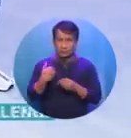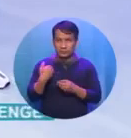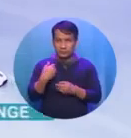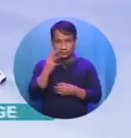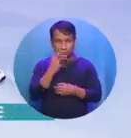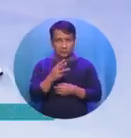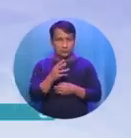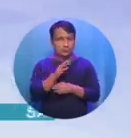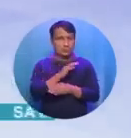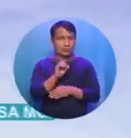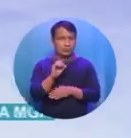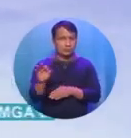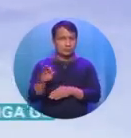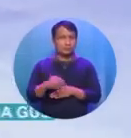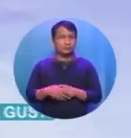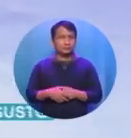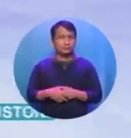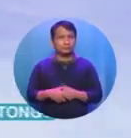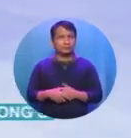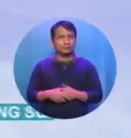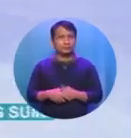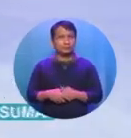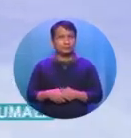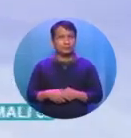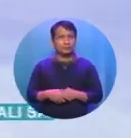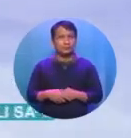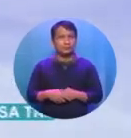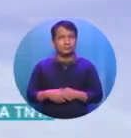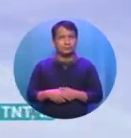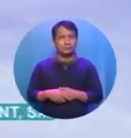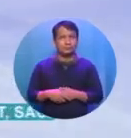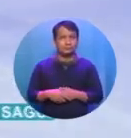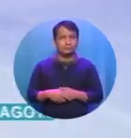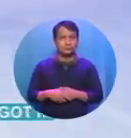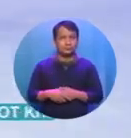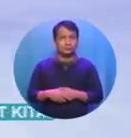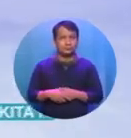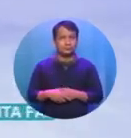agad. Dahil pa rin bago. Ayan na. Okay.